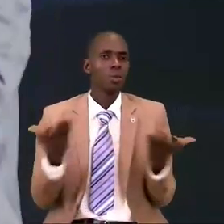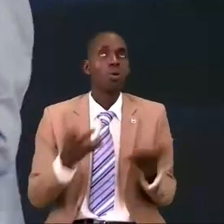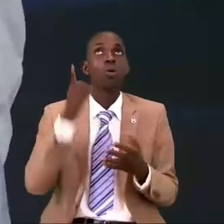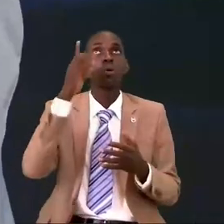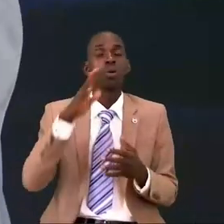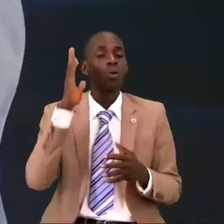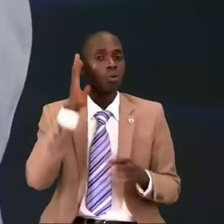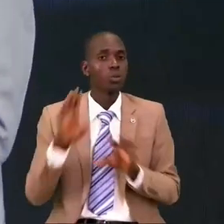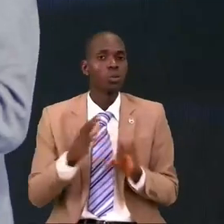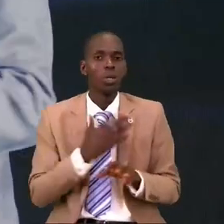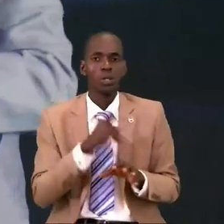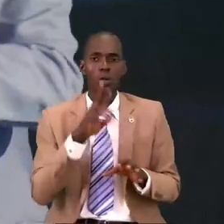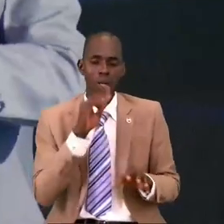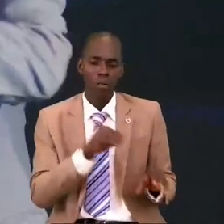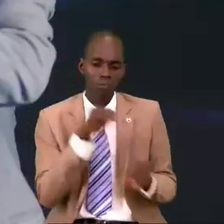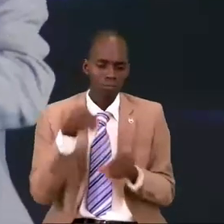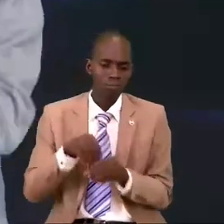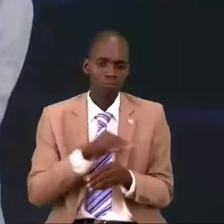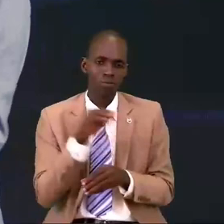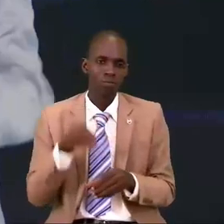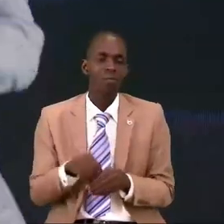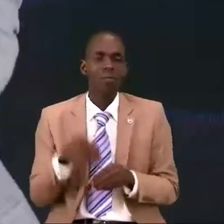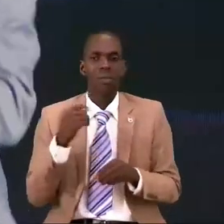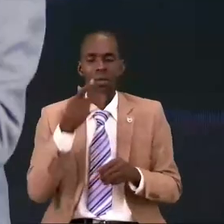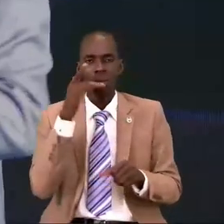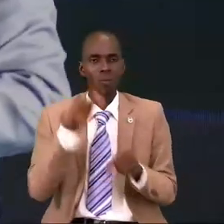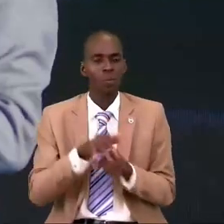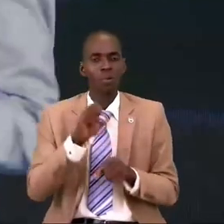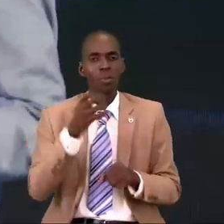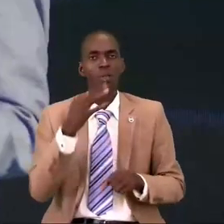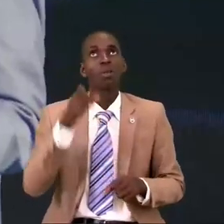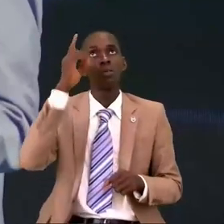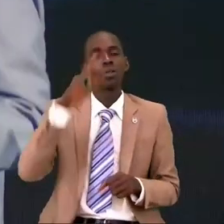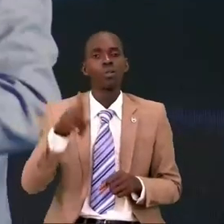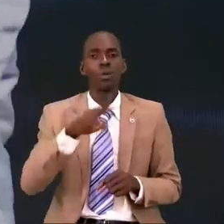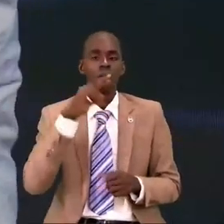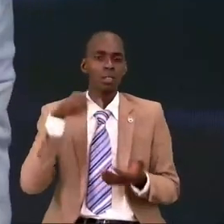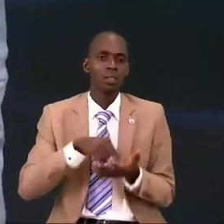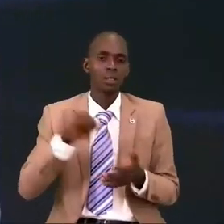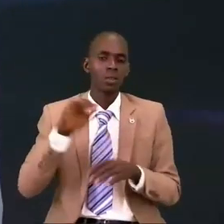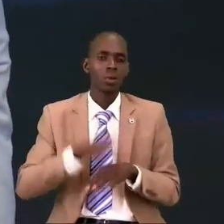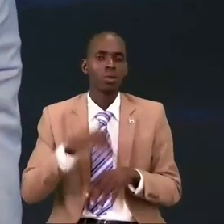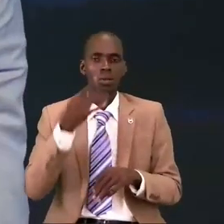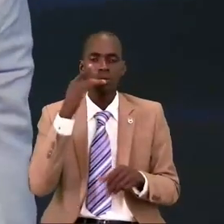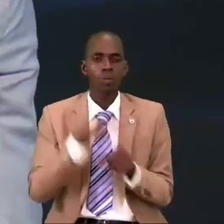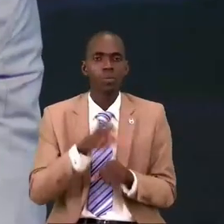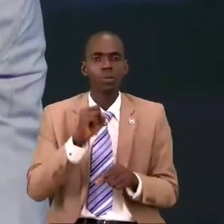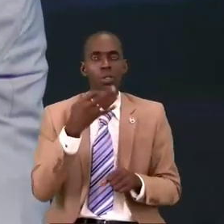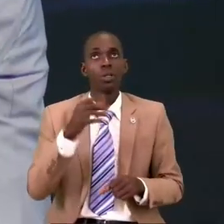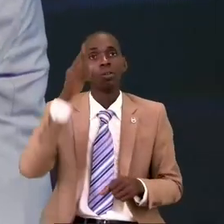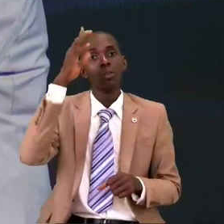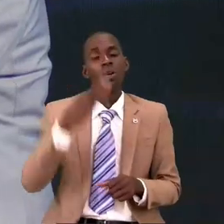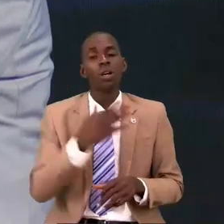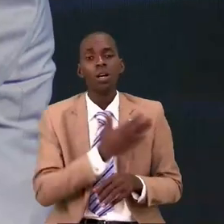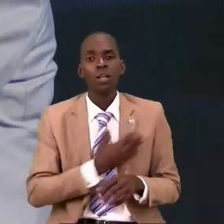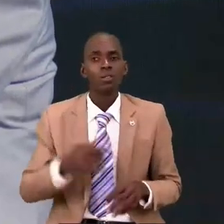promesses de Dieu. Et tu tiens sur les promesses de Dieu. Et tu en tout ton